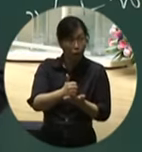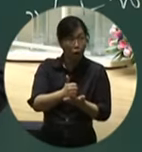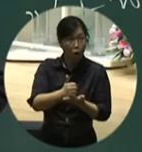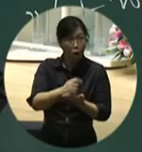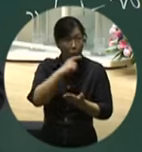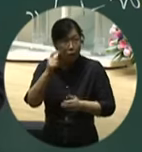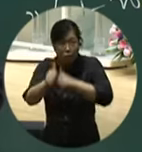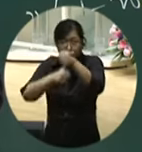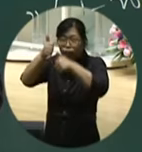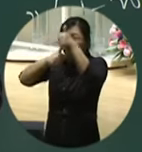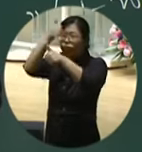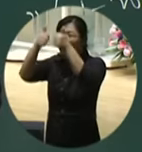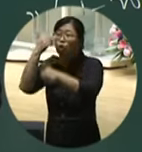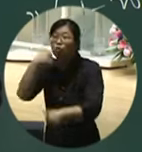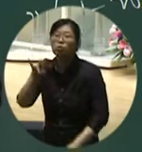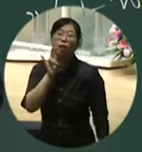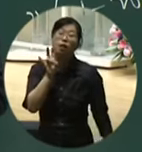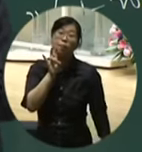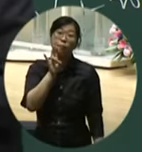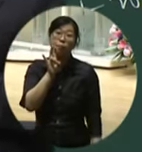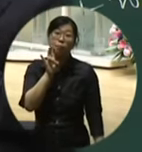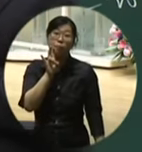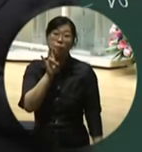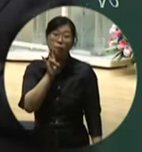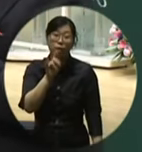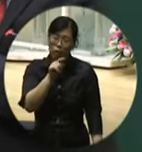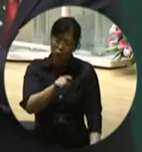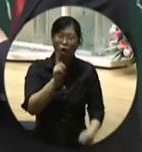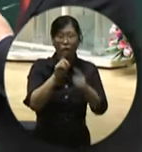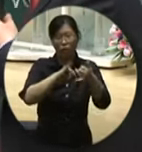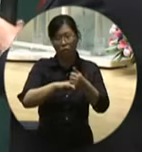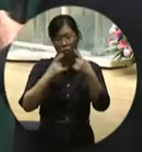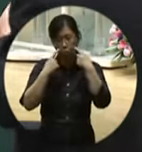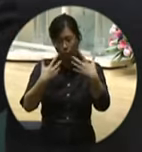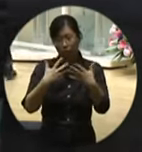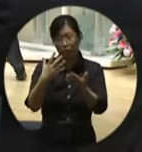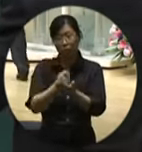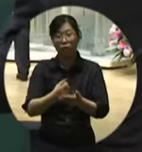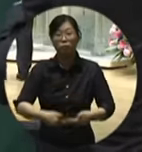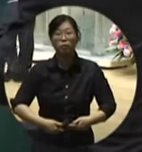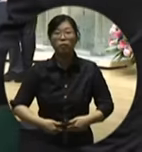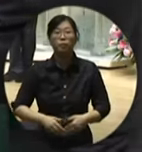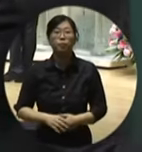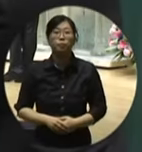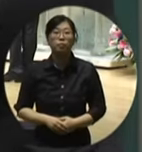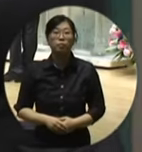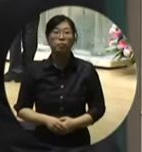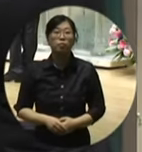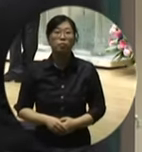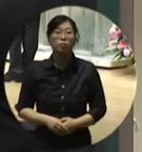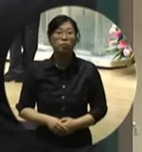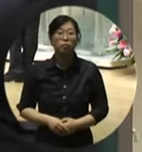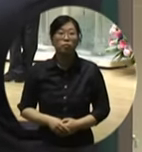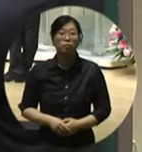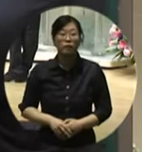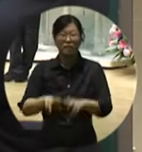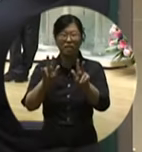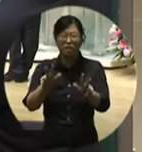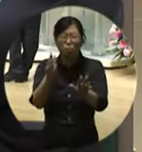여러분이 언약을 굳게 붙잡으시길 바랍니다. Today, I hope you hold on to the covenant very tightly. 지금부터 여러분들은